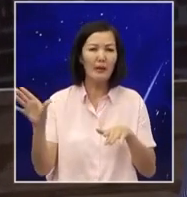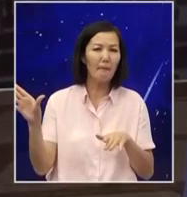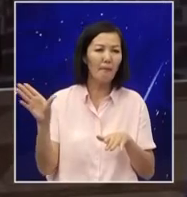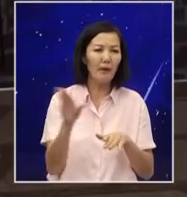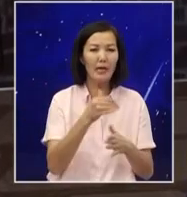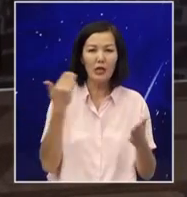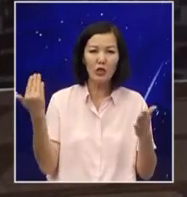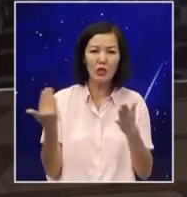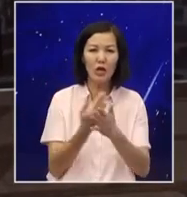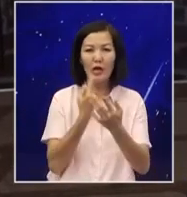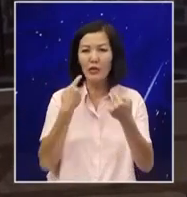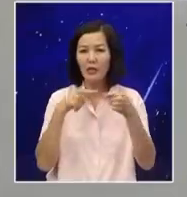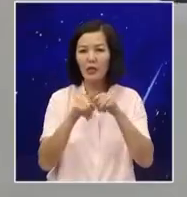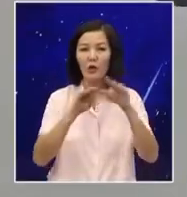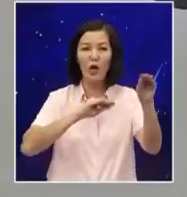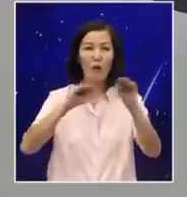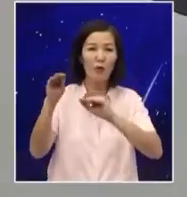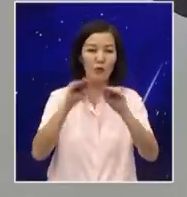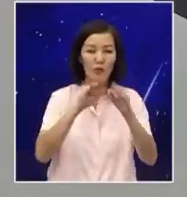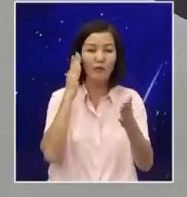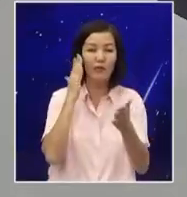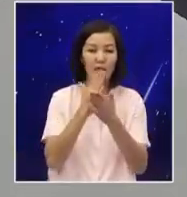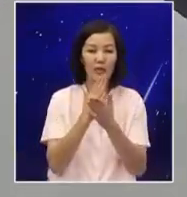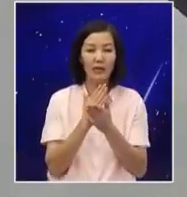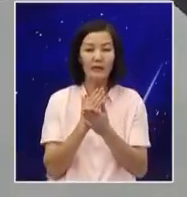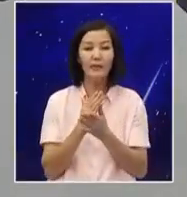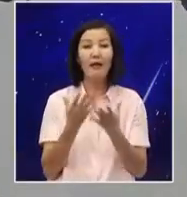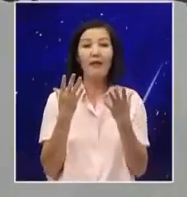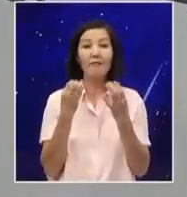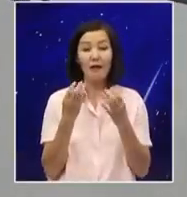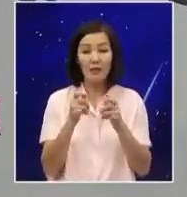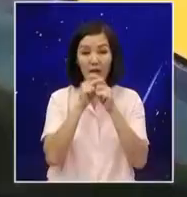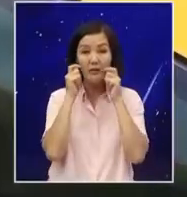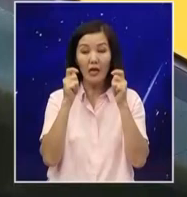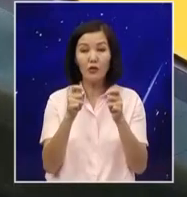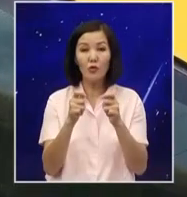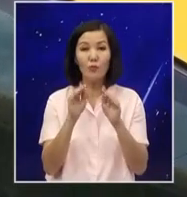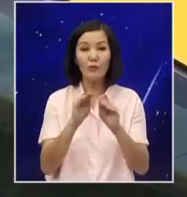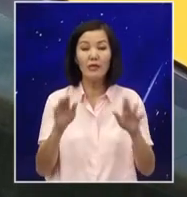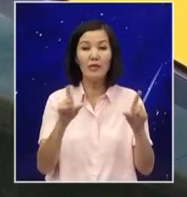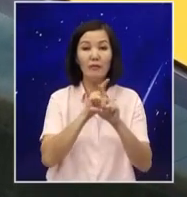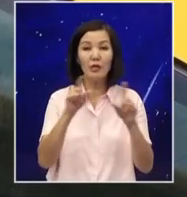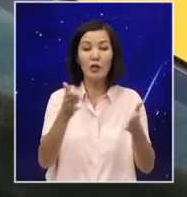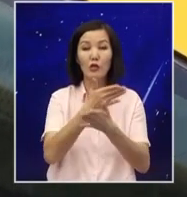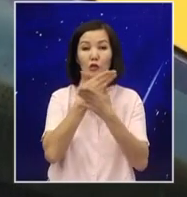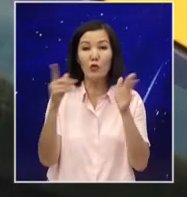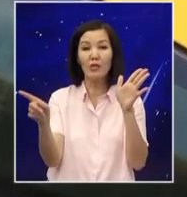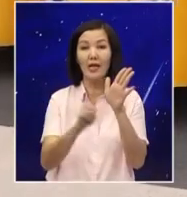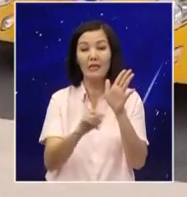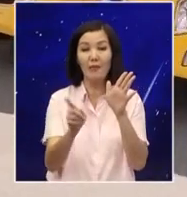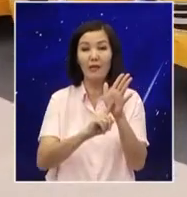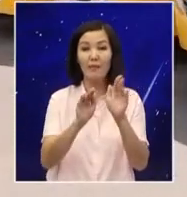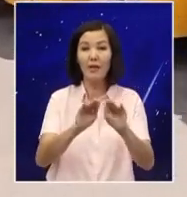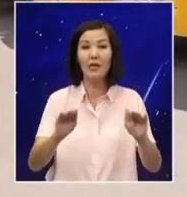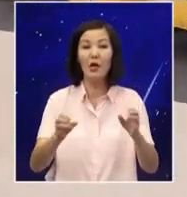барлық жаңа технологиямен жабдықталған. Оқушылар игілігіне арналған тағы бір тарту. Ауданда мектептері жоқ ауылдарда тасымалмен оқитын балалар